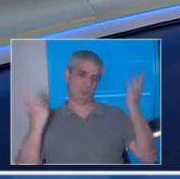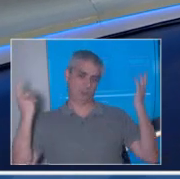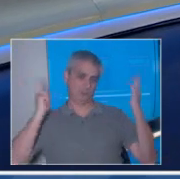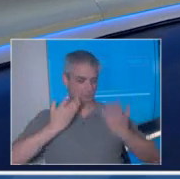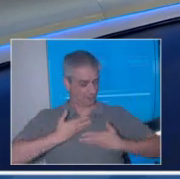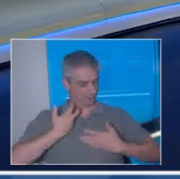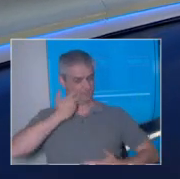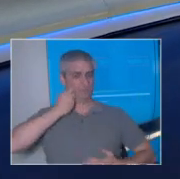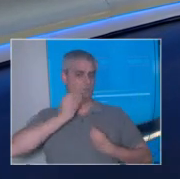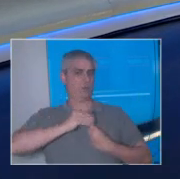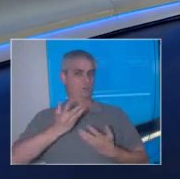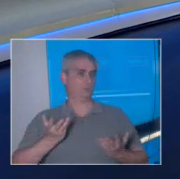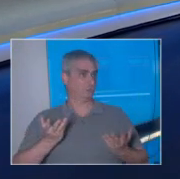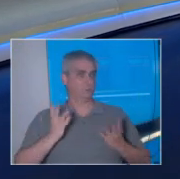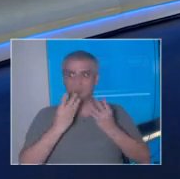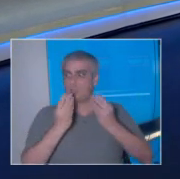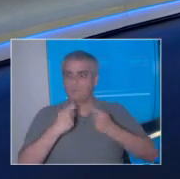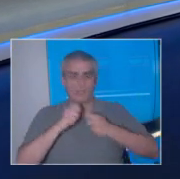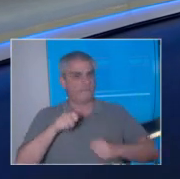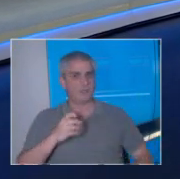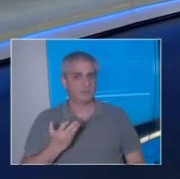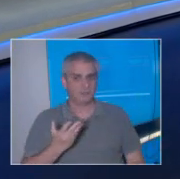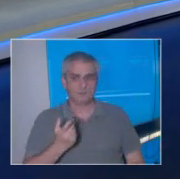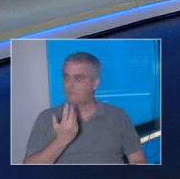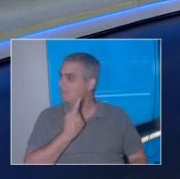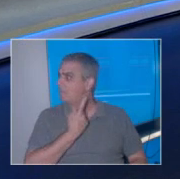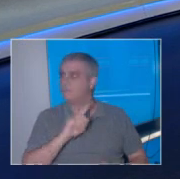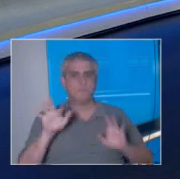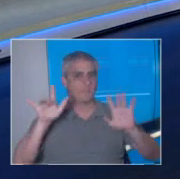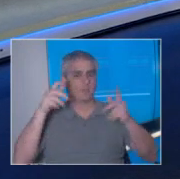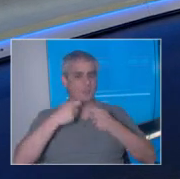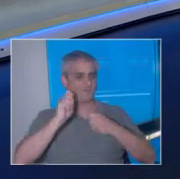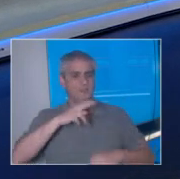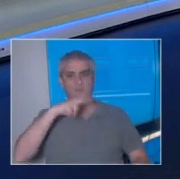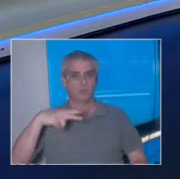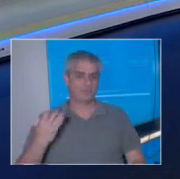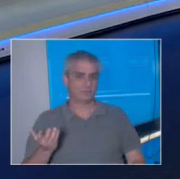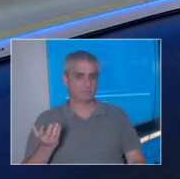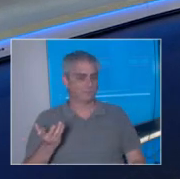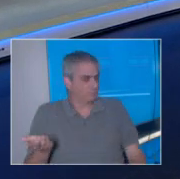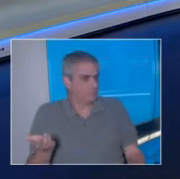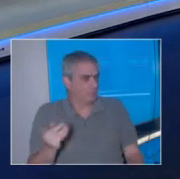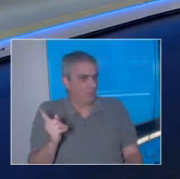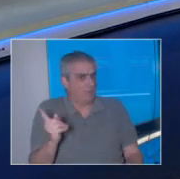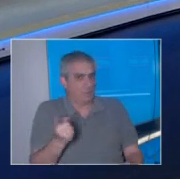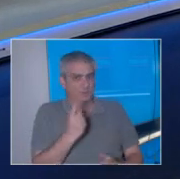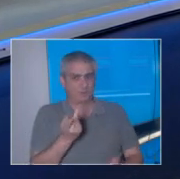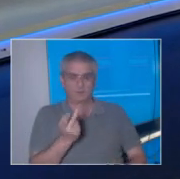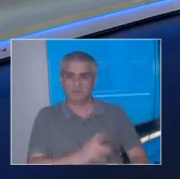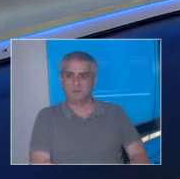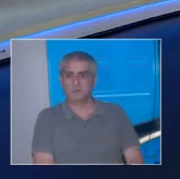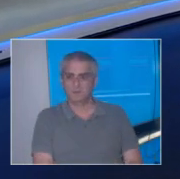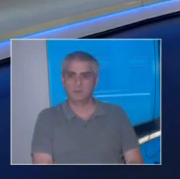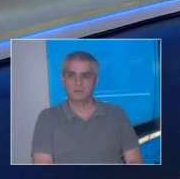וש... אוקיי, נאור שירי וזה. אגב, יש כל כך הרבה חברי כנסת, מיליוני חברי כנסת נורווגים. למה הם לא מנהלים ועדות? כן, מה? לא יודע מה נורווגים. והם